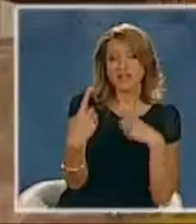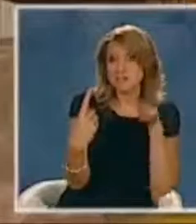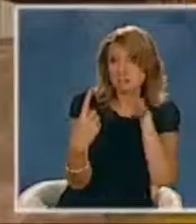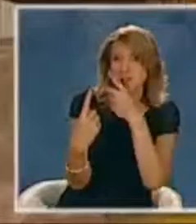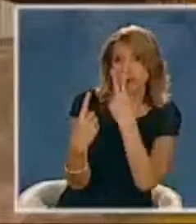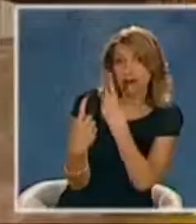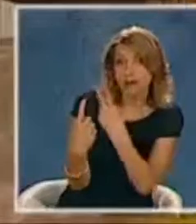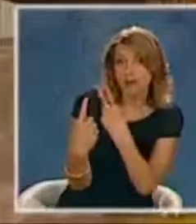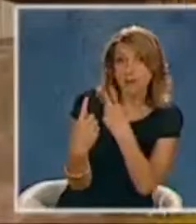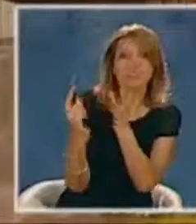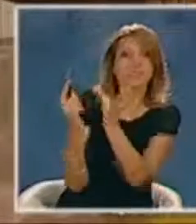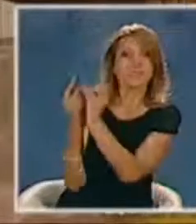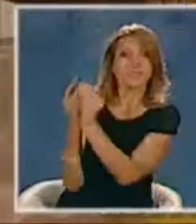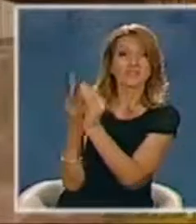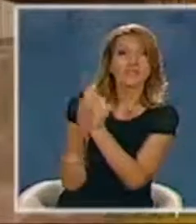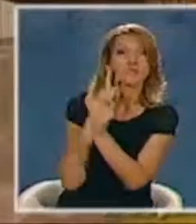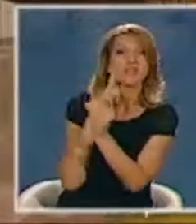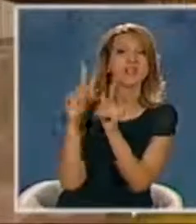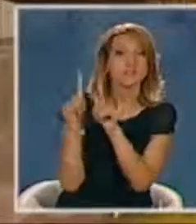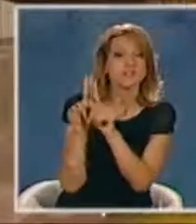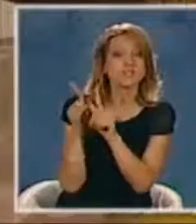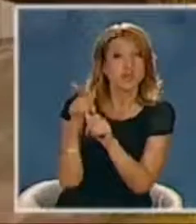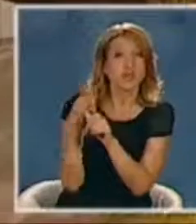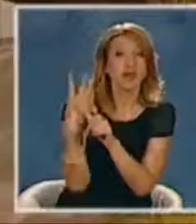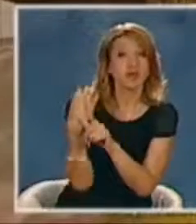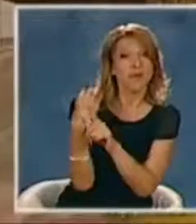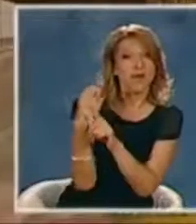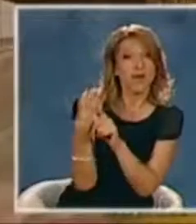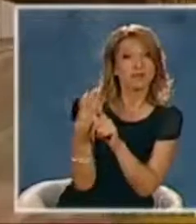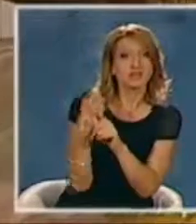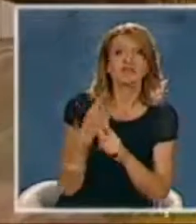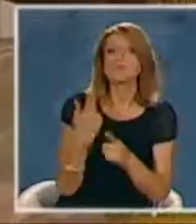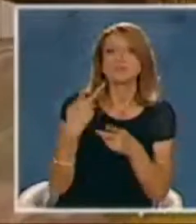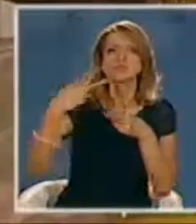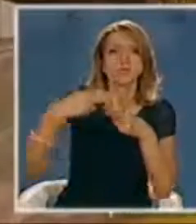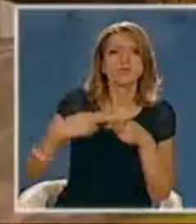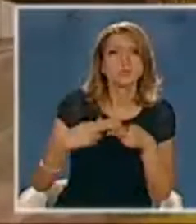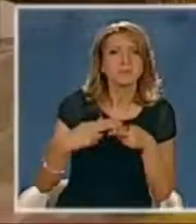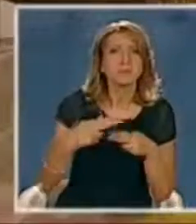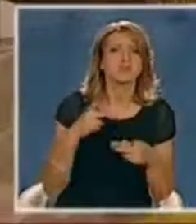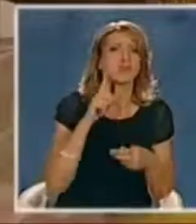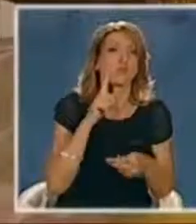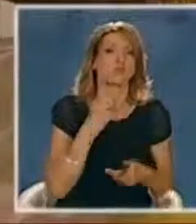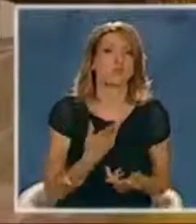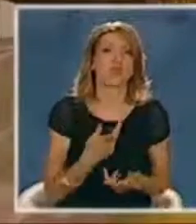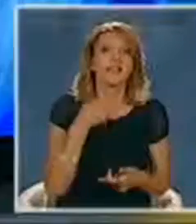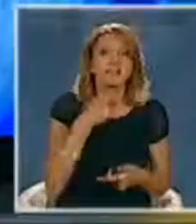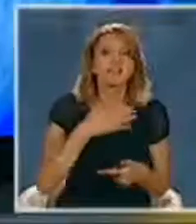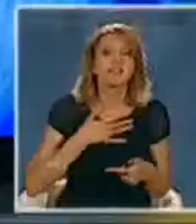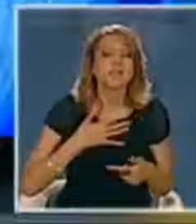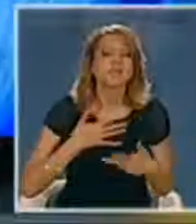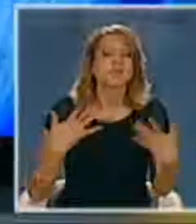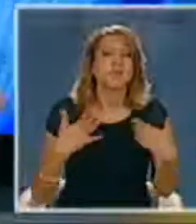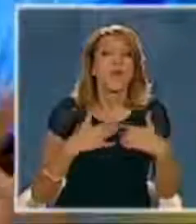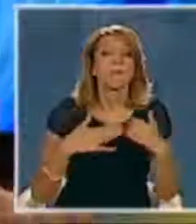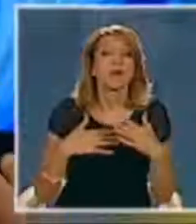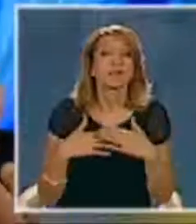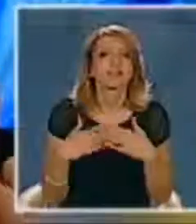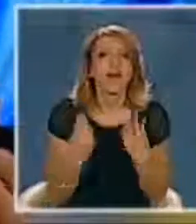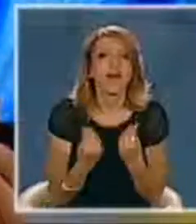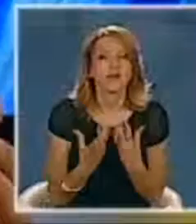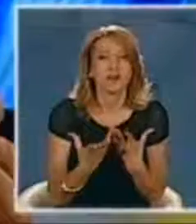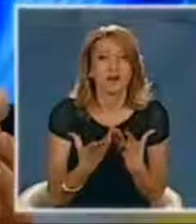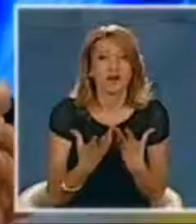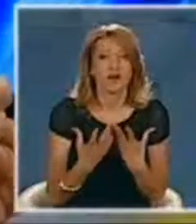беше с някакъв мъж, който не можах да видя. И ми каза, момче, защо спираш върви, ти имаш голяма дарба. Това са все такива